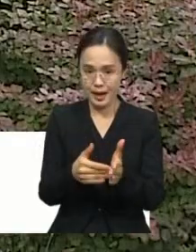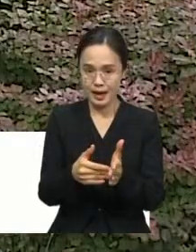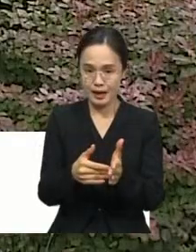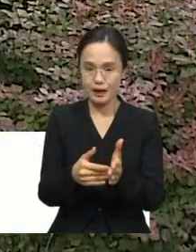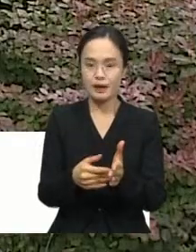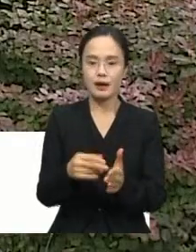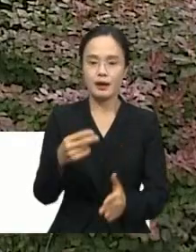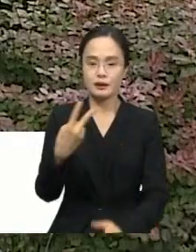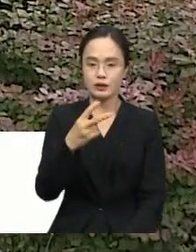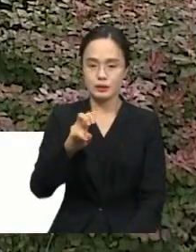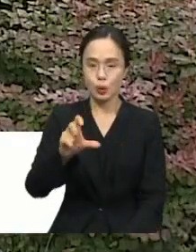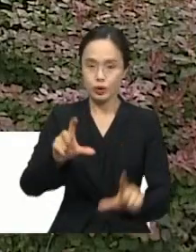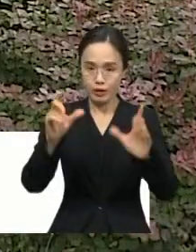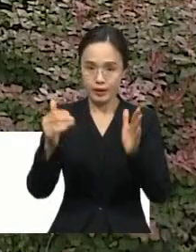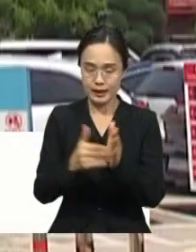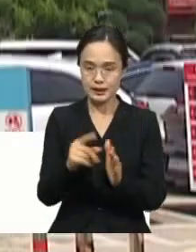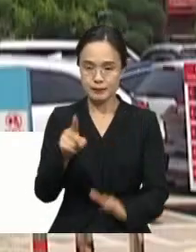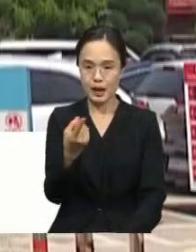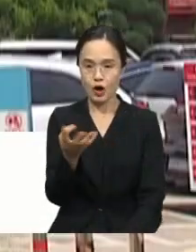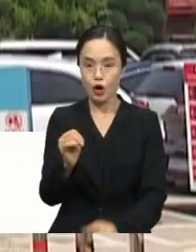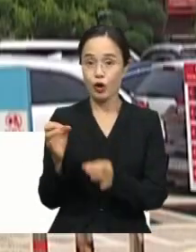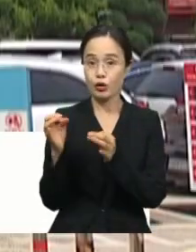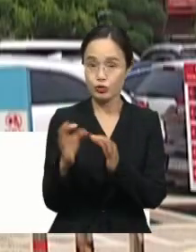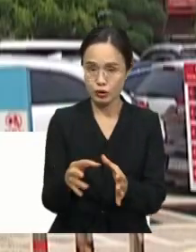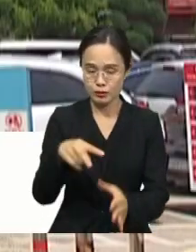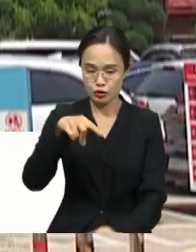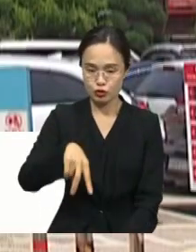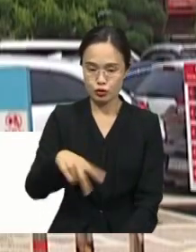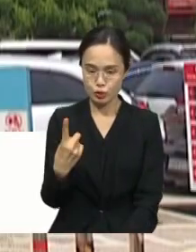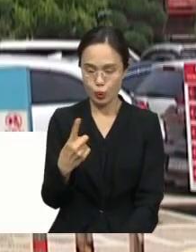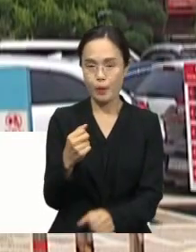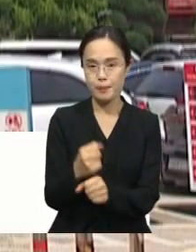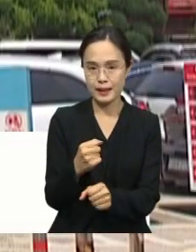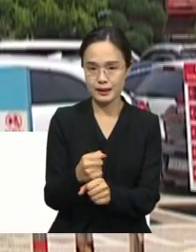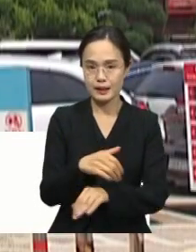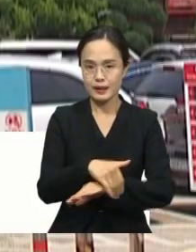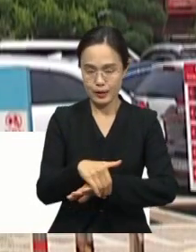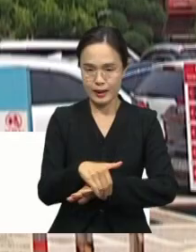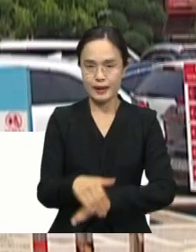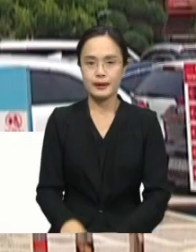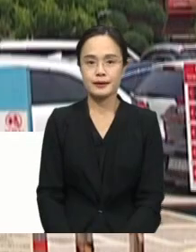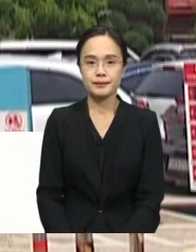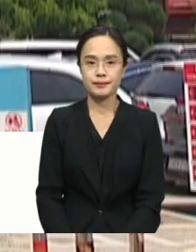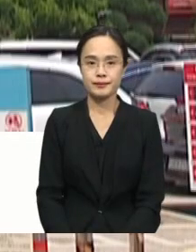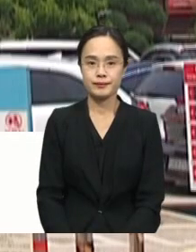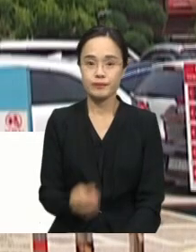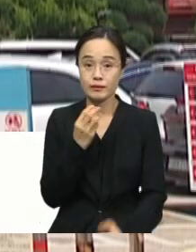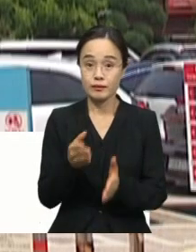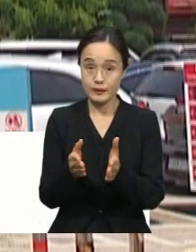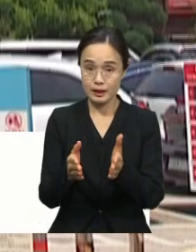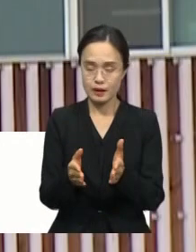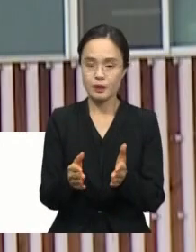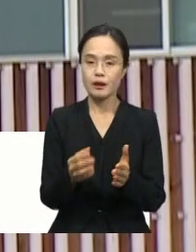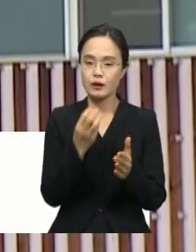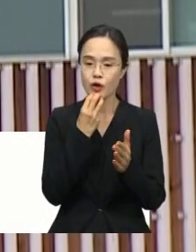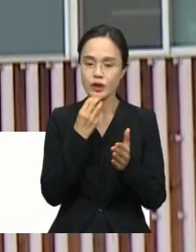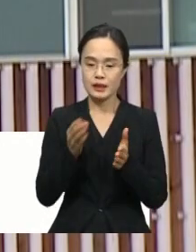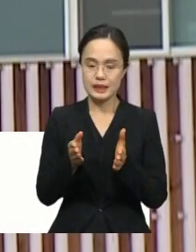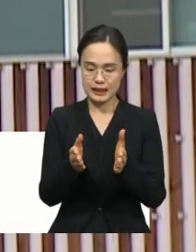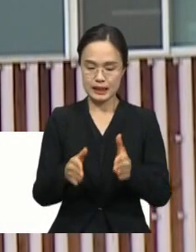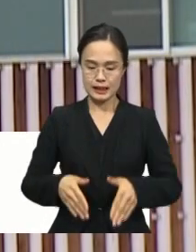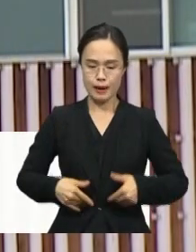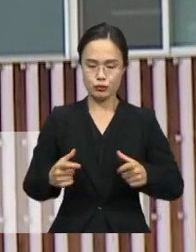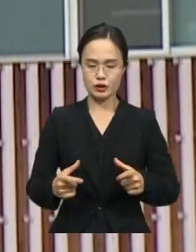하루 1톤 규모에 수소를 생산할 인프라 구축에 나섭니다 고양시는 현재 경기 남부에 물려 있는 수소 생산